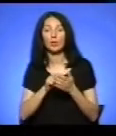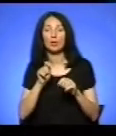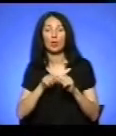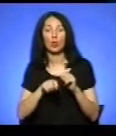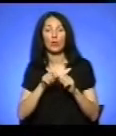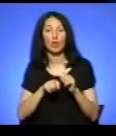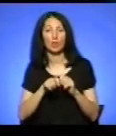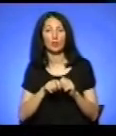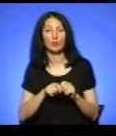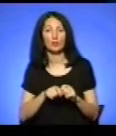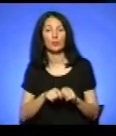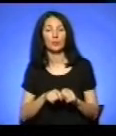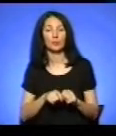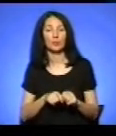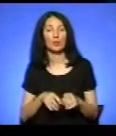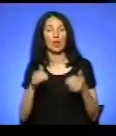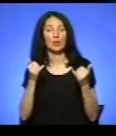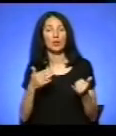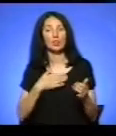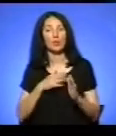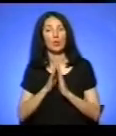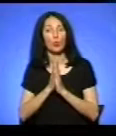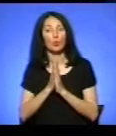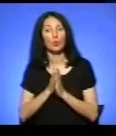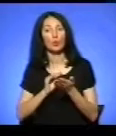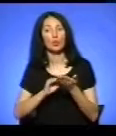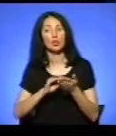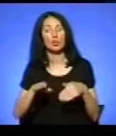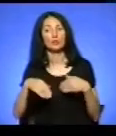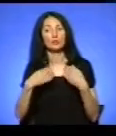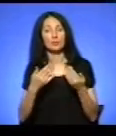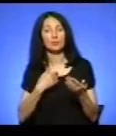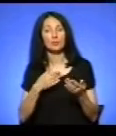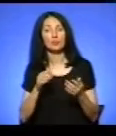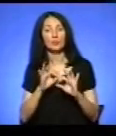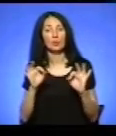перевіряється. Зараз ми попросимо режисерів дати нам інфографіку.